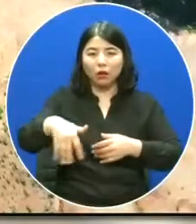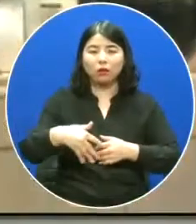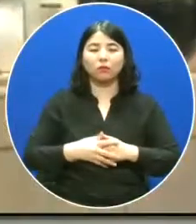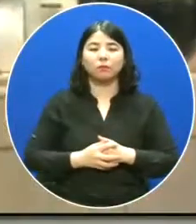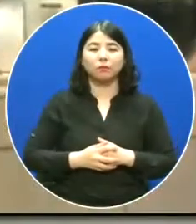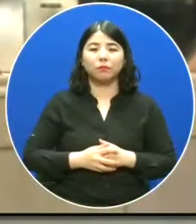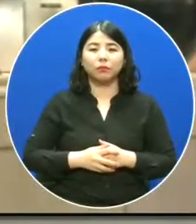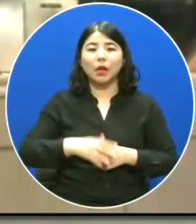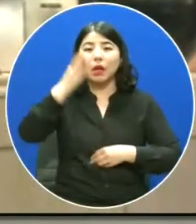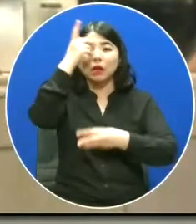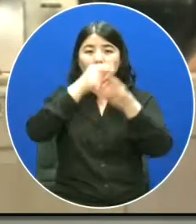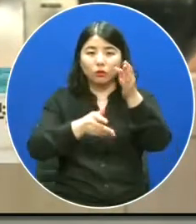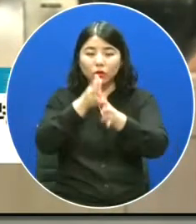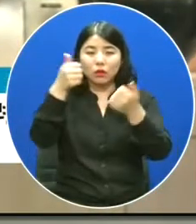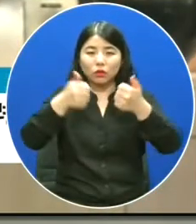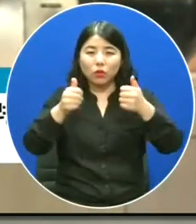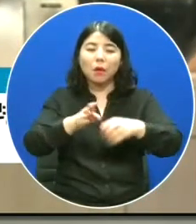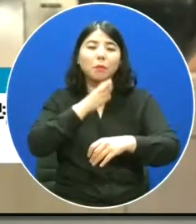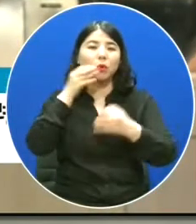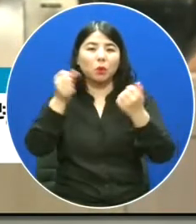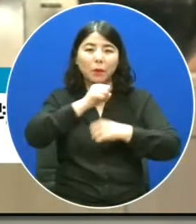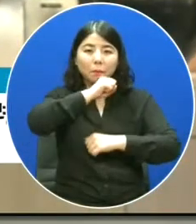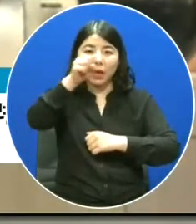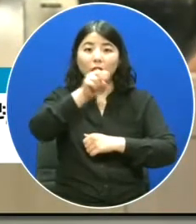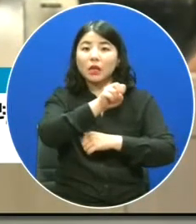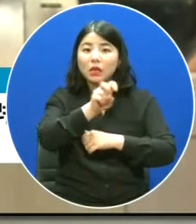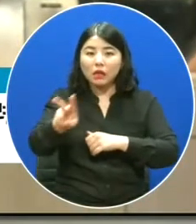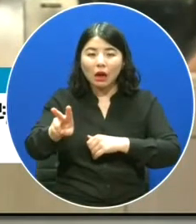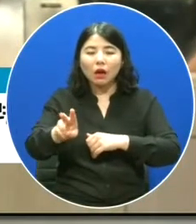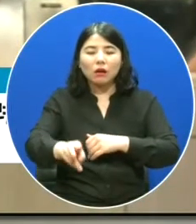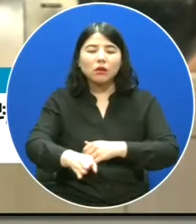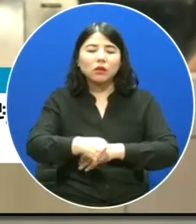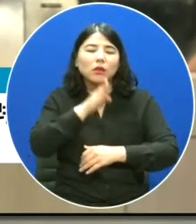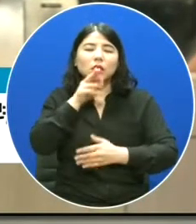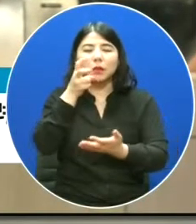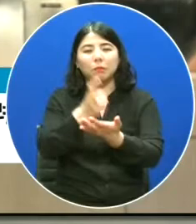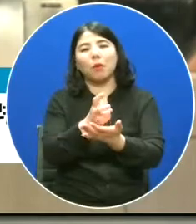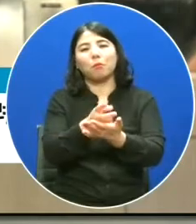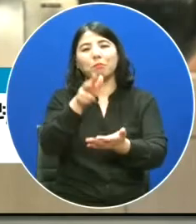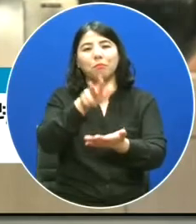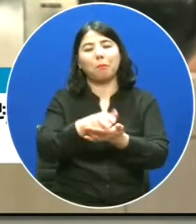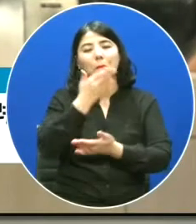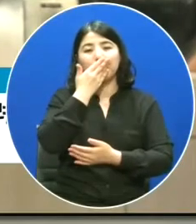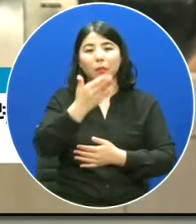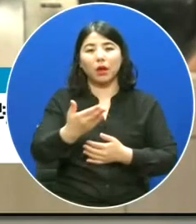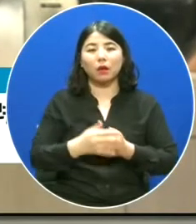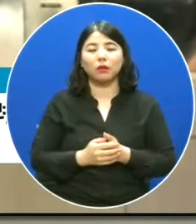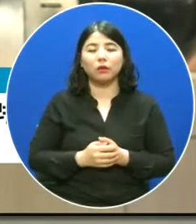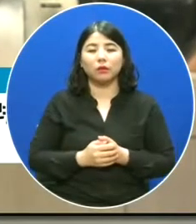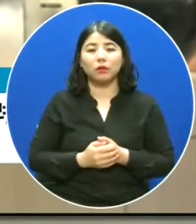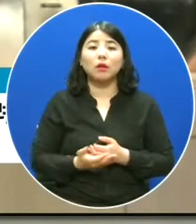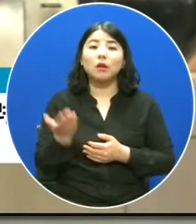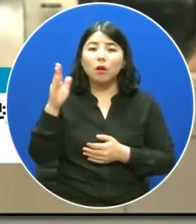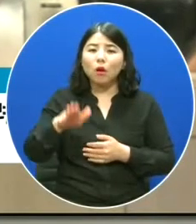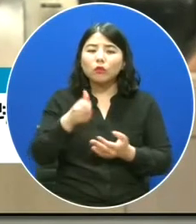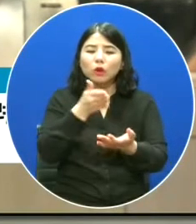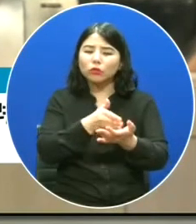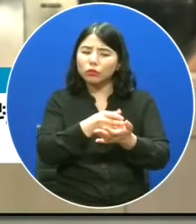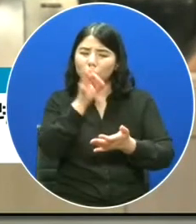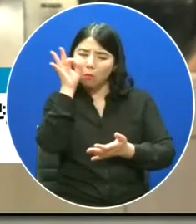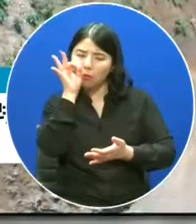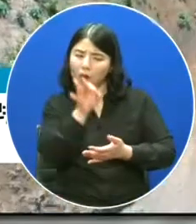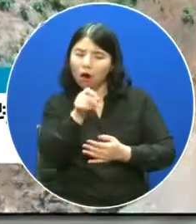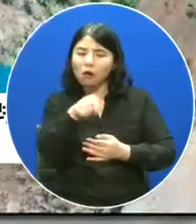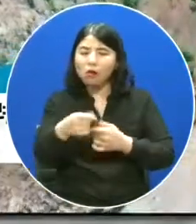아닙니다. 청주시의회 본회의를 통과해야 비로소 법적 효력을 갖는 것입니다. 그런데